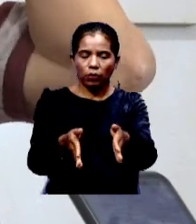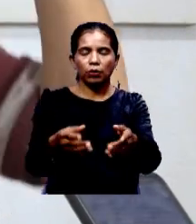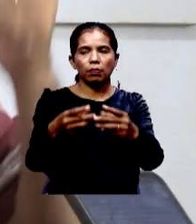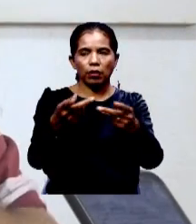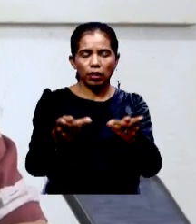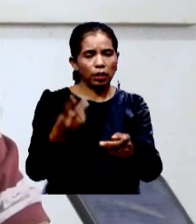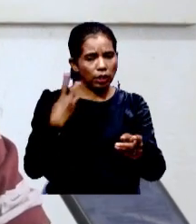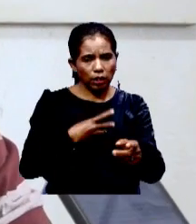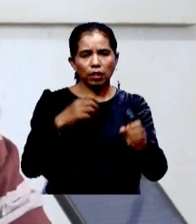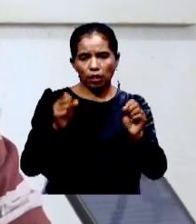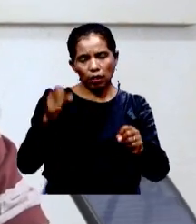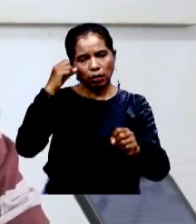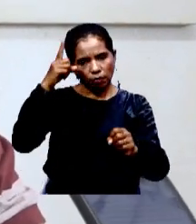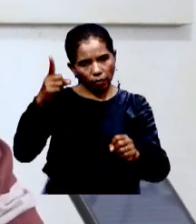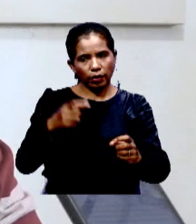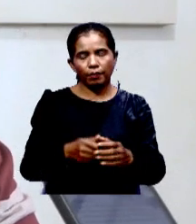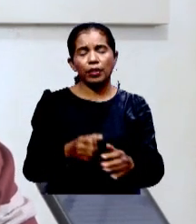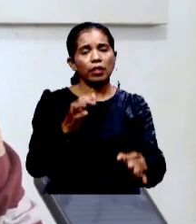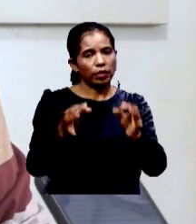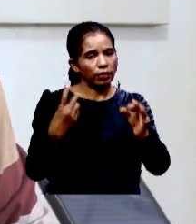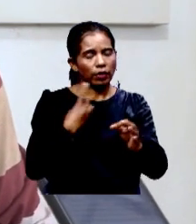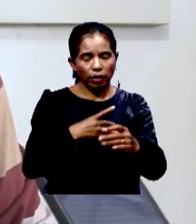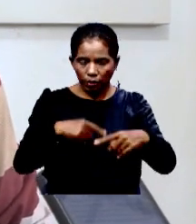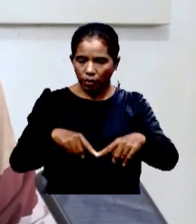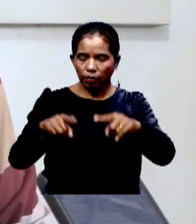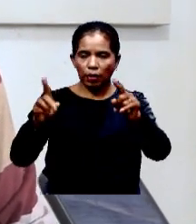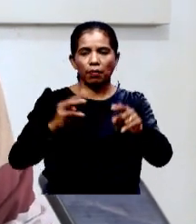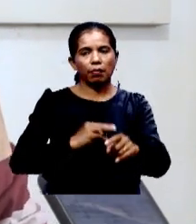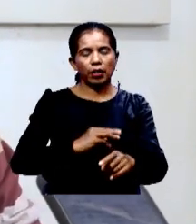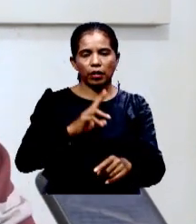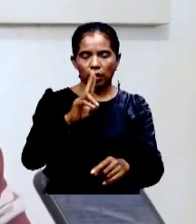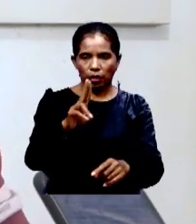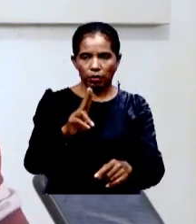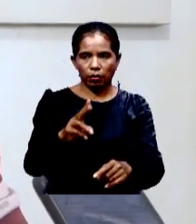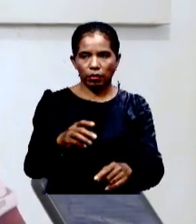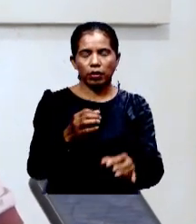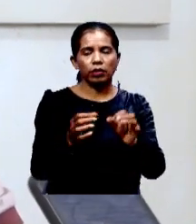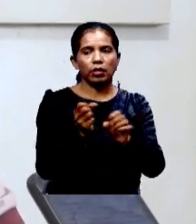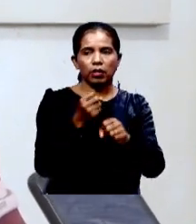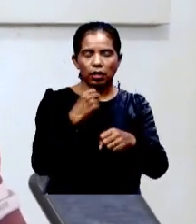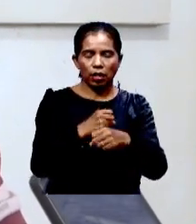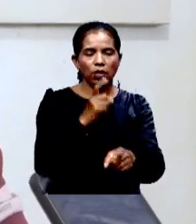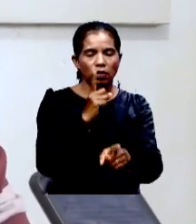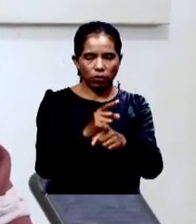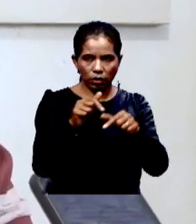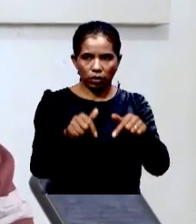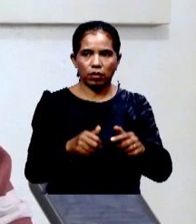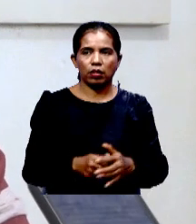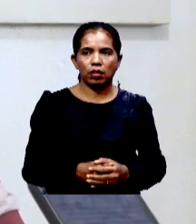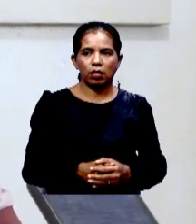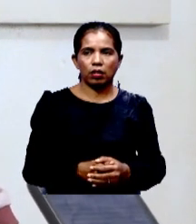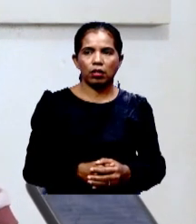ni. Iten kumprendi dia ni. Se ita ba mura ba metinaru, sen ita halulos ida ne, metinaru ita